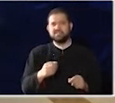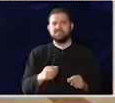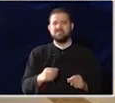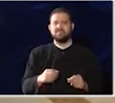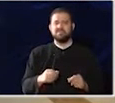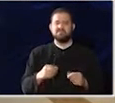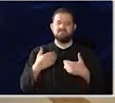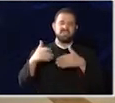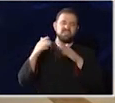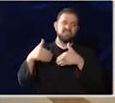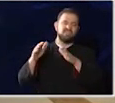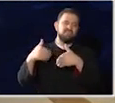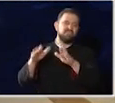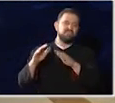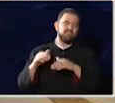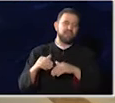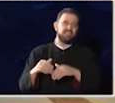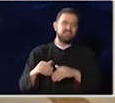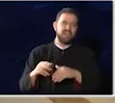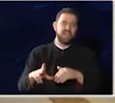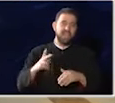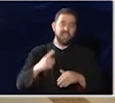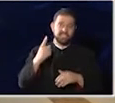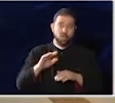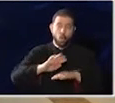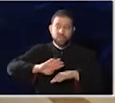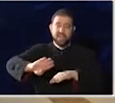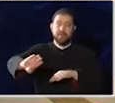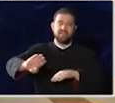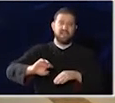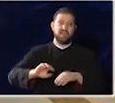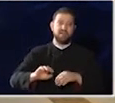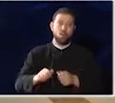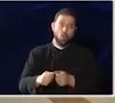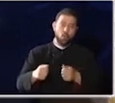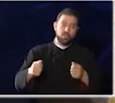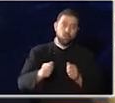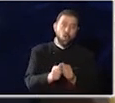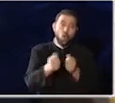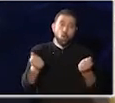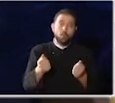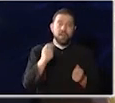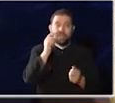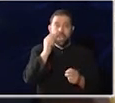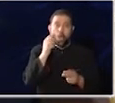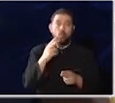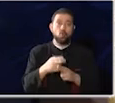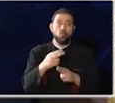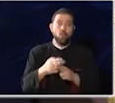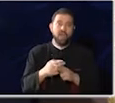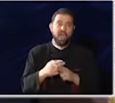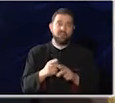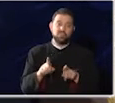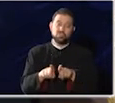stigmatizarea înseamnă o îndepărtare, o detașare de cel care este bolnav